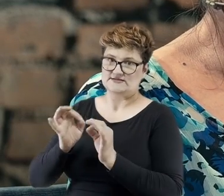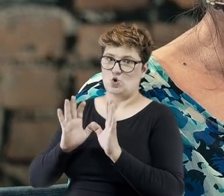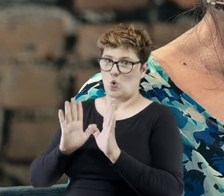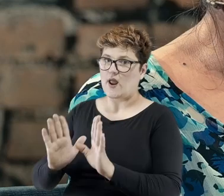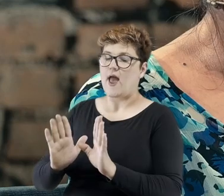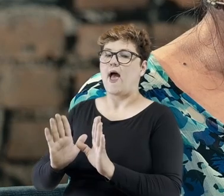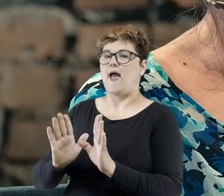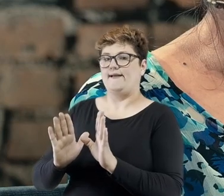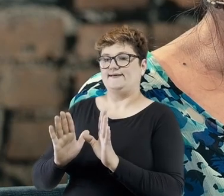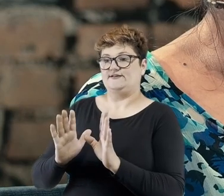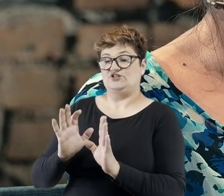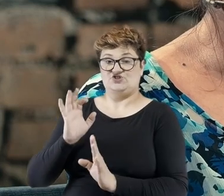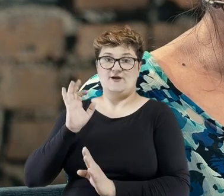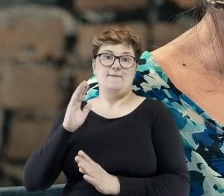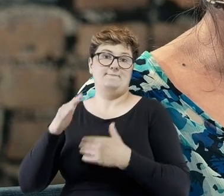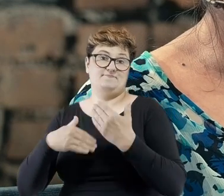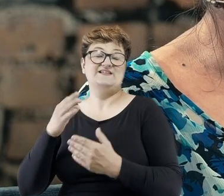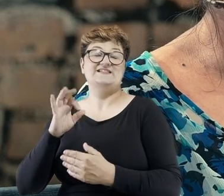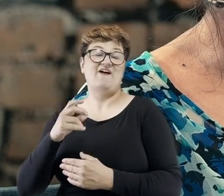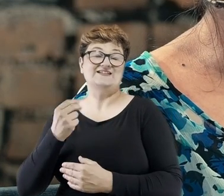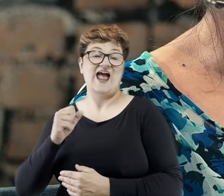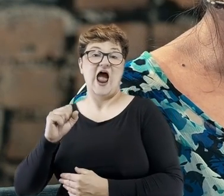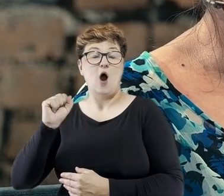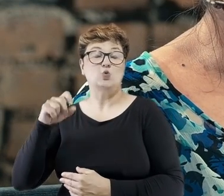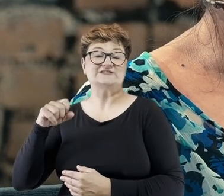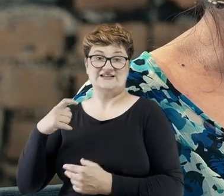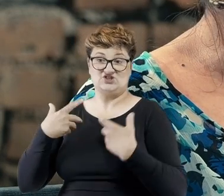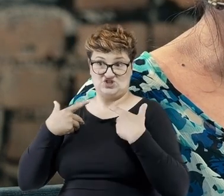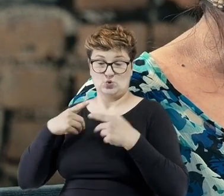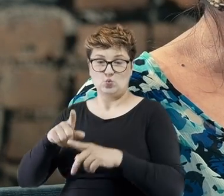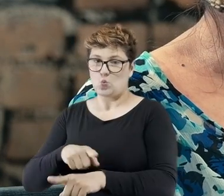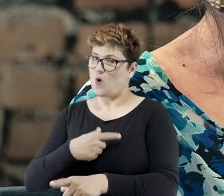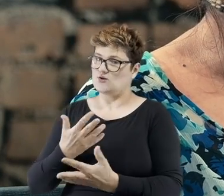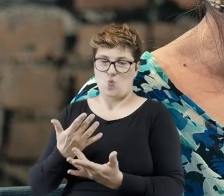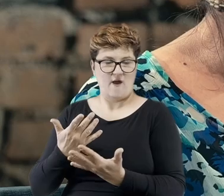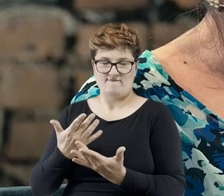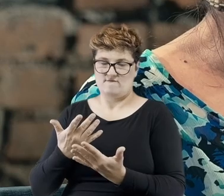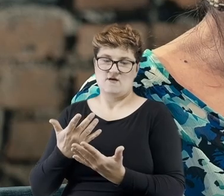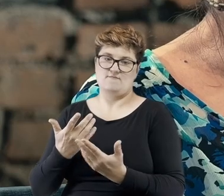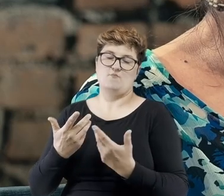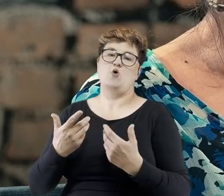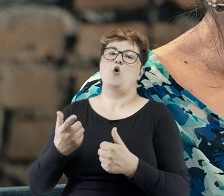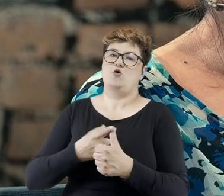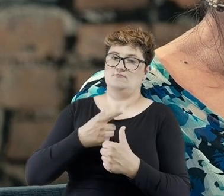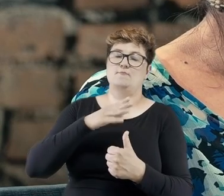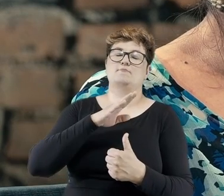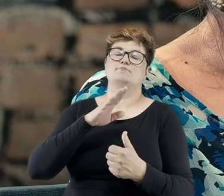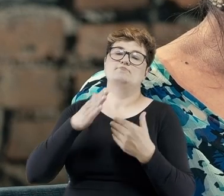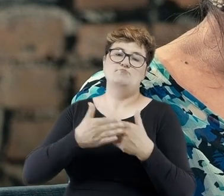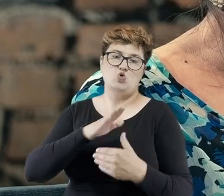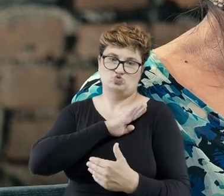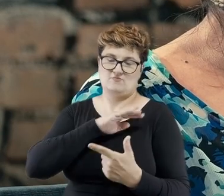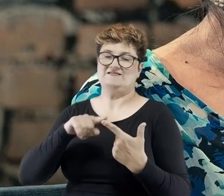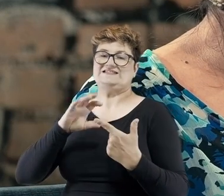historia, że właśnie życie Stefanii Augustyńskiej było dość długie i wcale niełatwe, bo przeżyła i męża, i